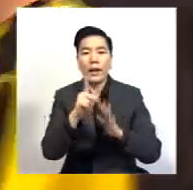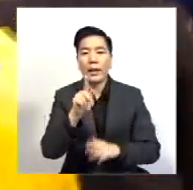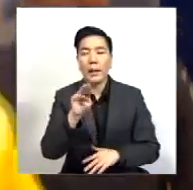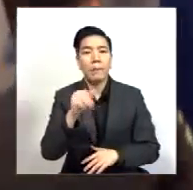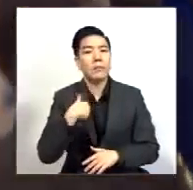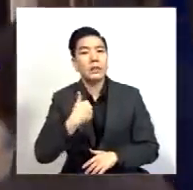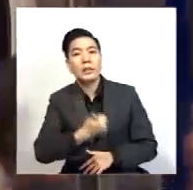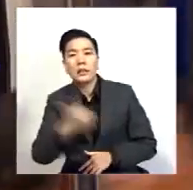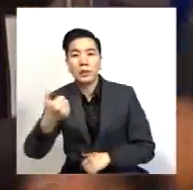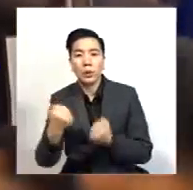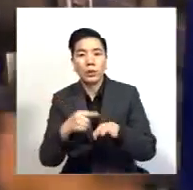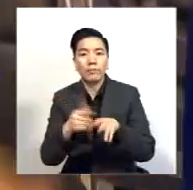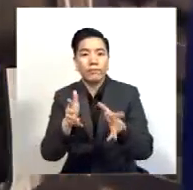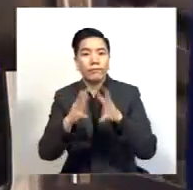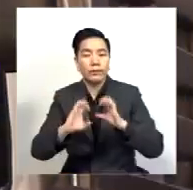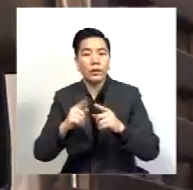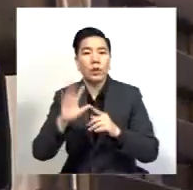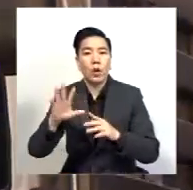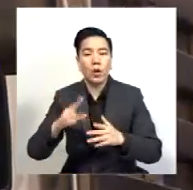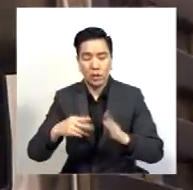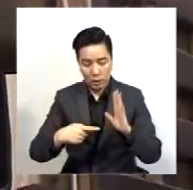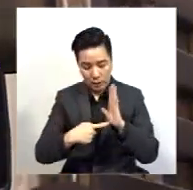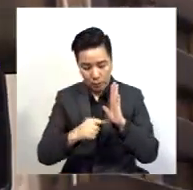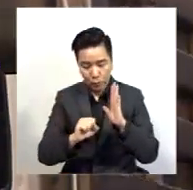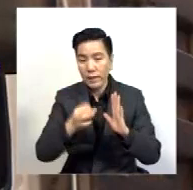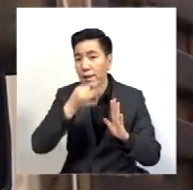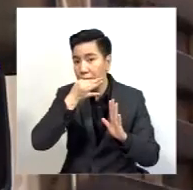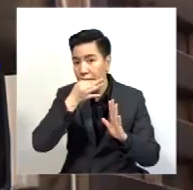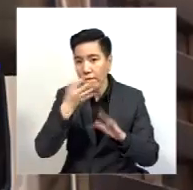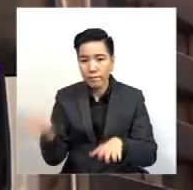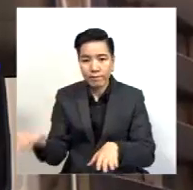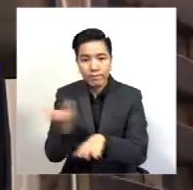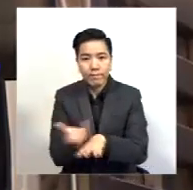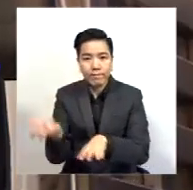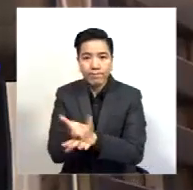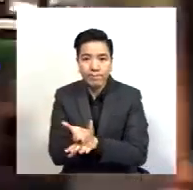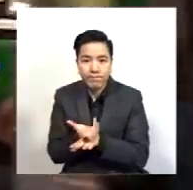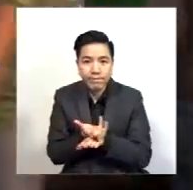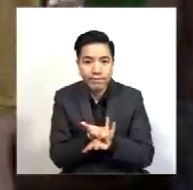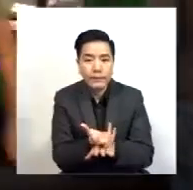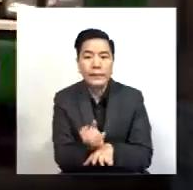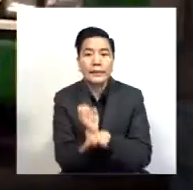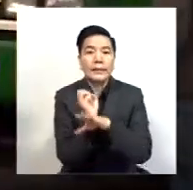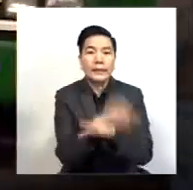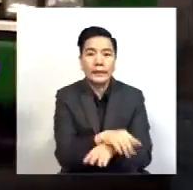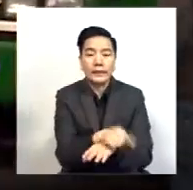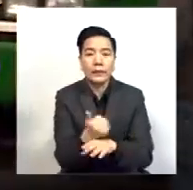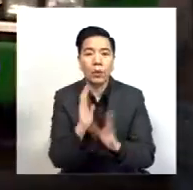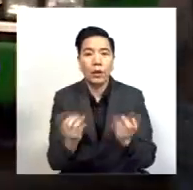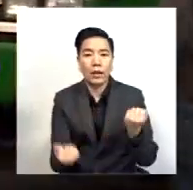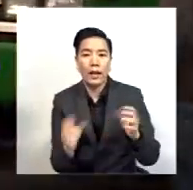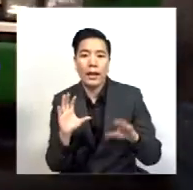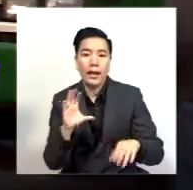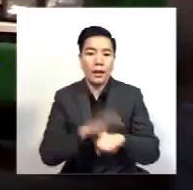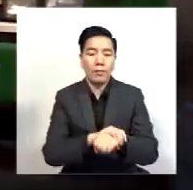ลักลอบขนขยะมาจากจังหวัดสมุทรสาครแล้วก็นำมาทิ้งไว้ที่นี่เบื้องต้นจับกุมคนขับรถบ